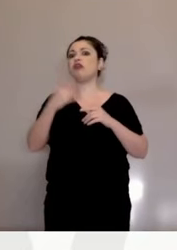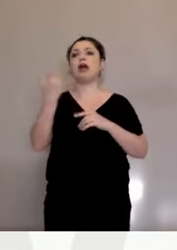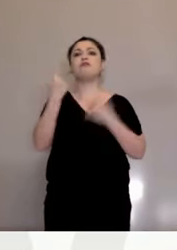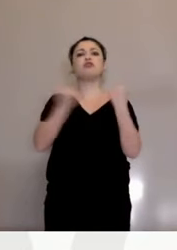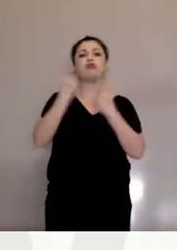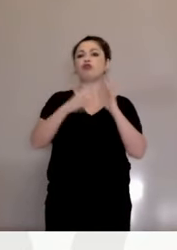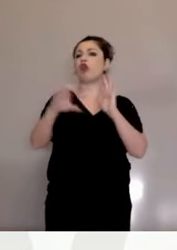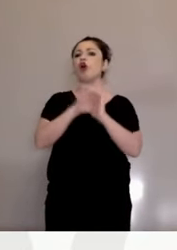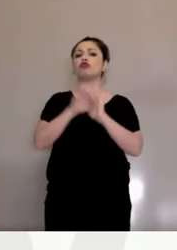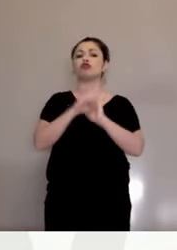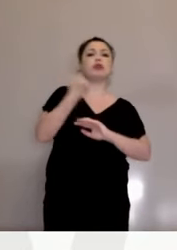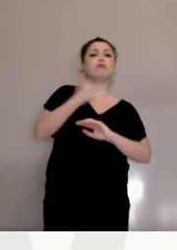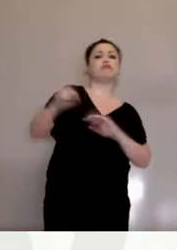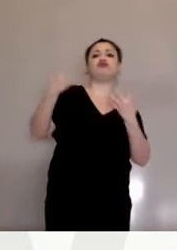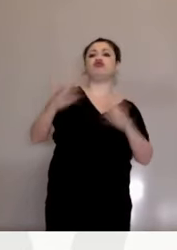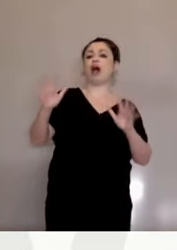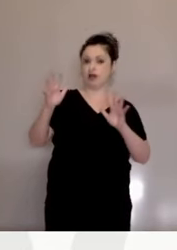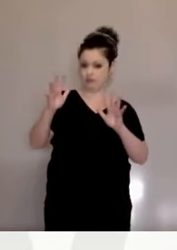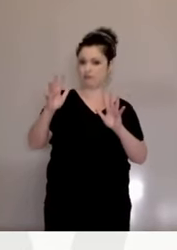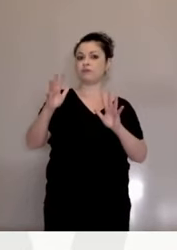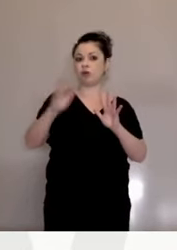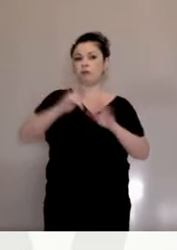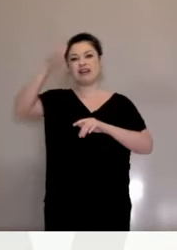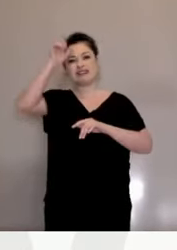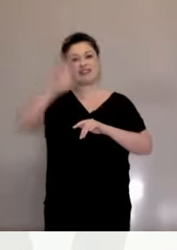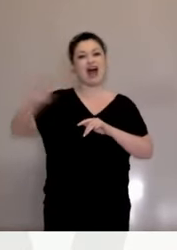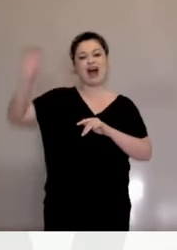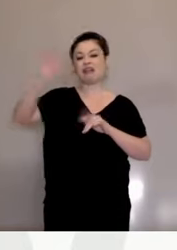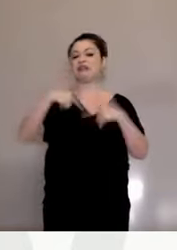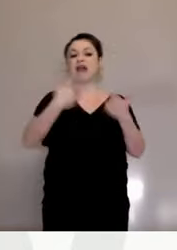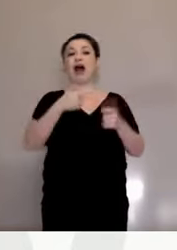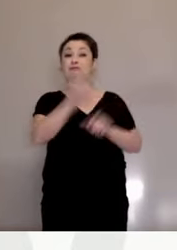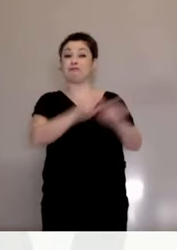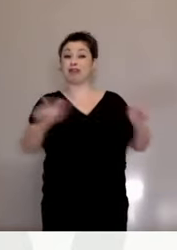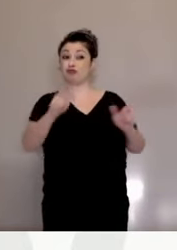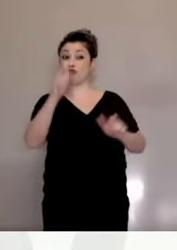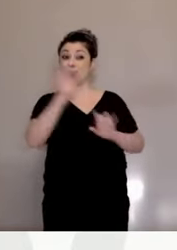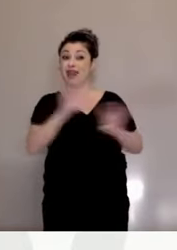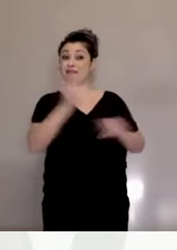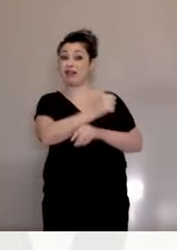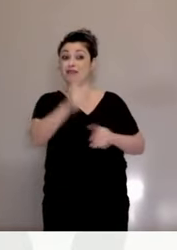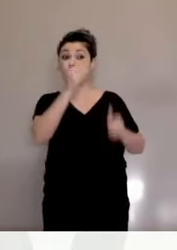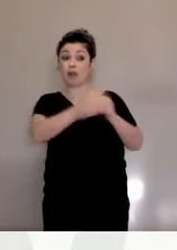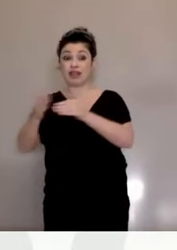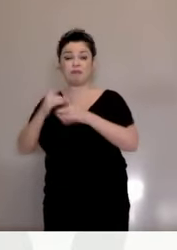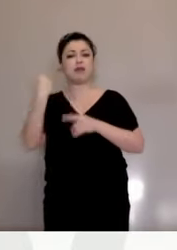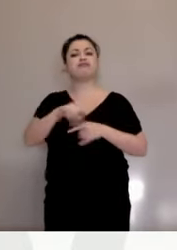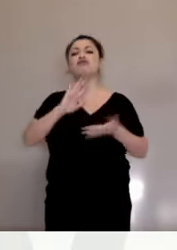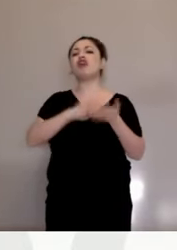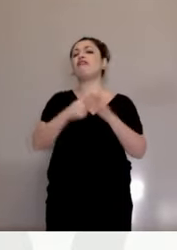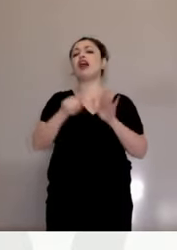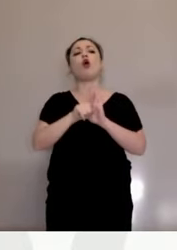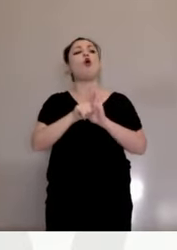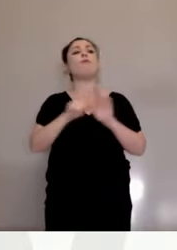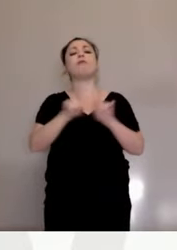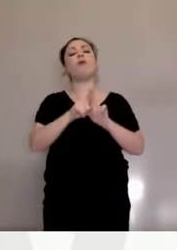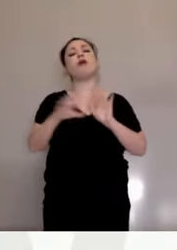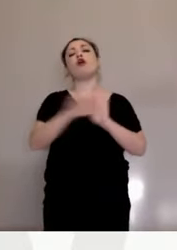incostituzionale la decisione degli stati di limitare le libertà individuali. E si